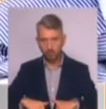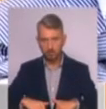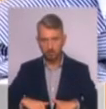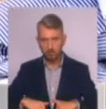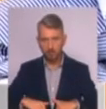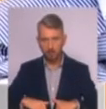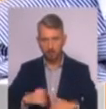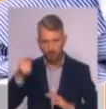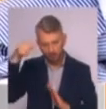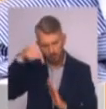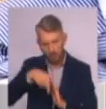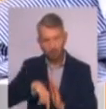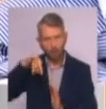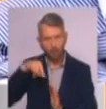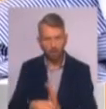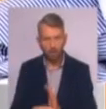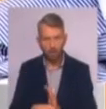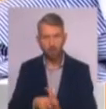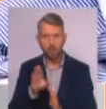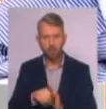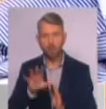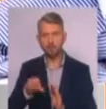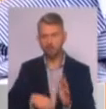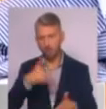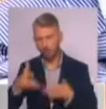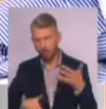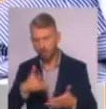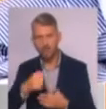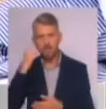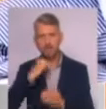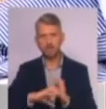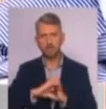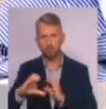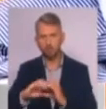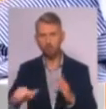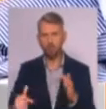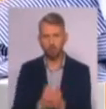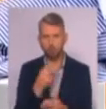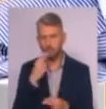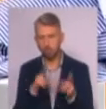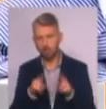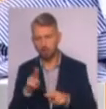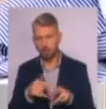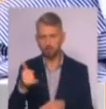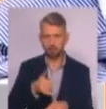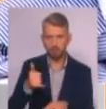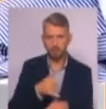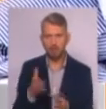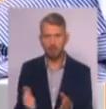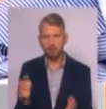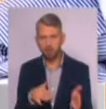зробилося глибоке провалля. Потім все розрили, старі труби знов там замотали їх,